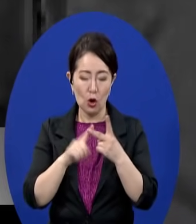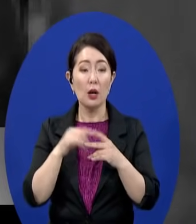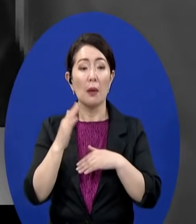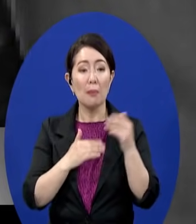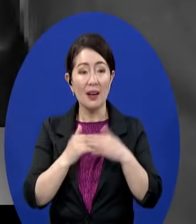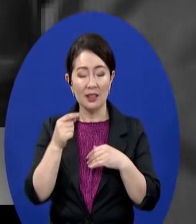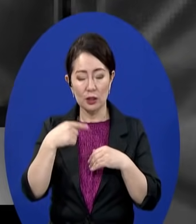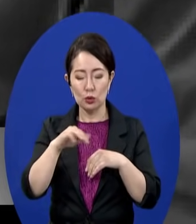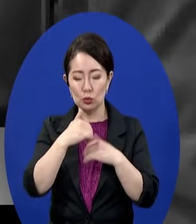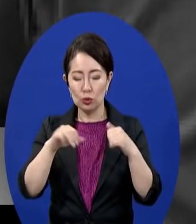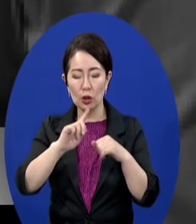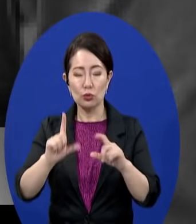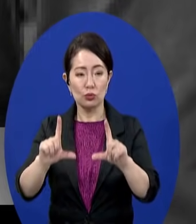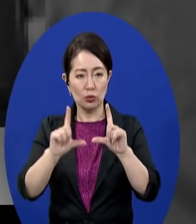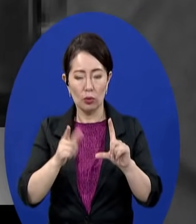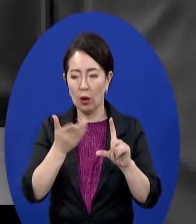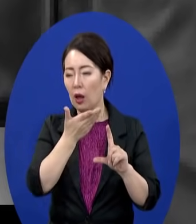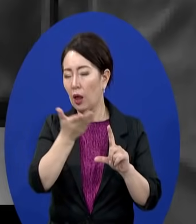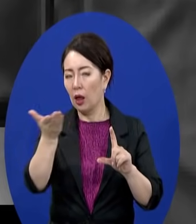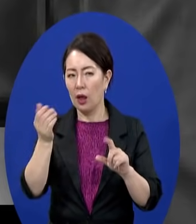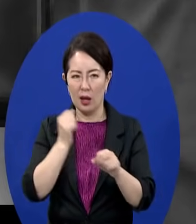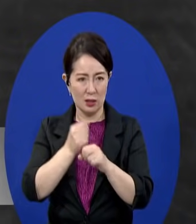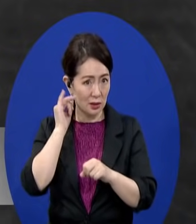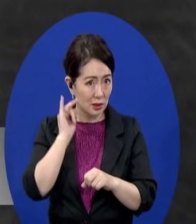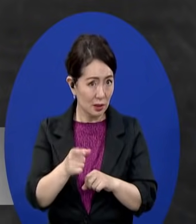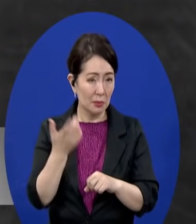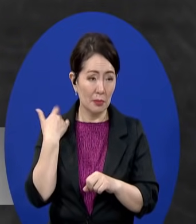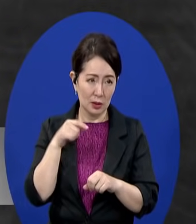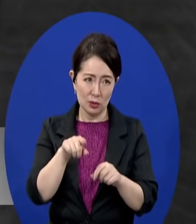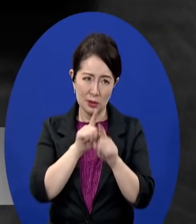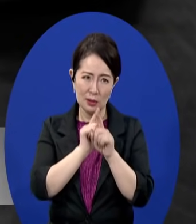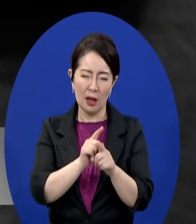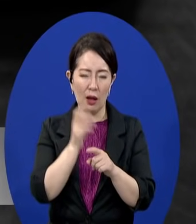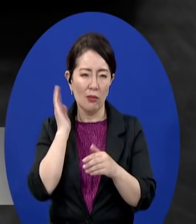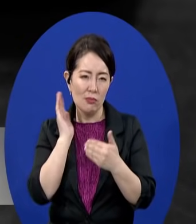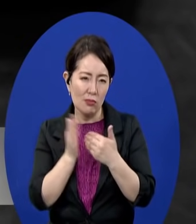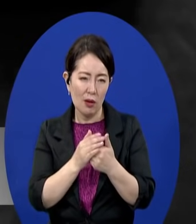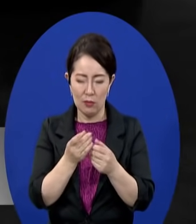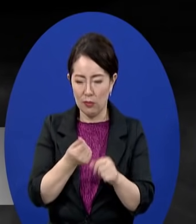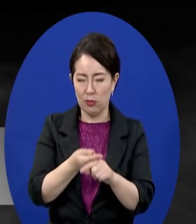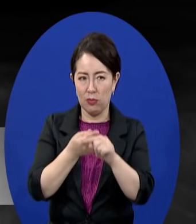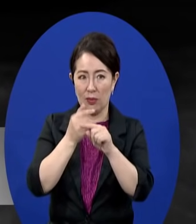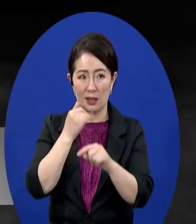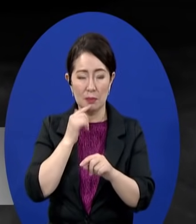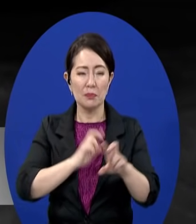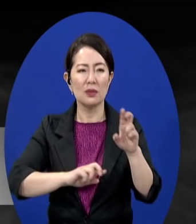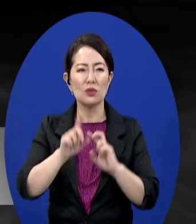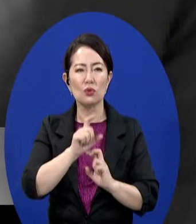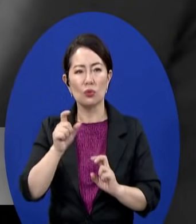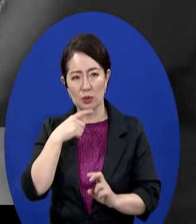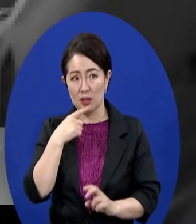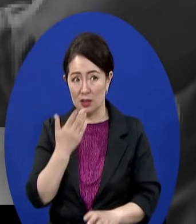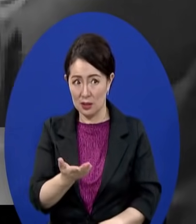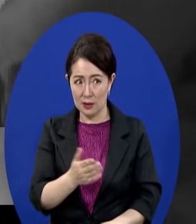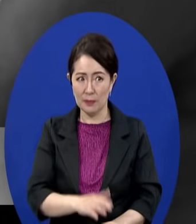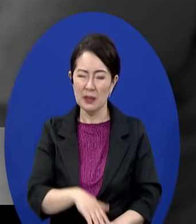тусгай зөвшөөрлийн асуудал гараас гарт дамжсан механик ажиллагаа ихтэй, түүнийгээ дагаад хүн суртал авилгал гарч байгааг бизнес эрхлэгчид хэлж байна.